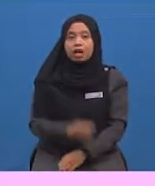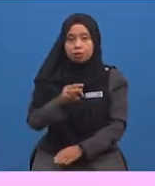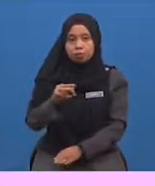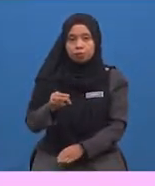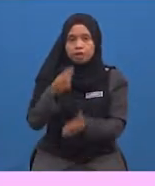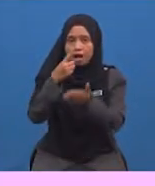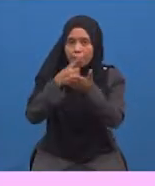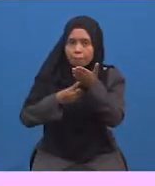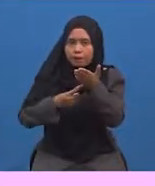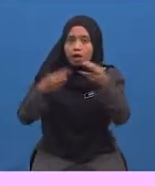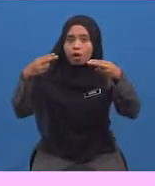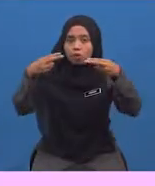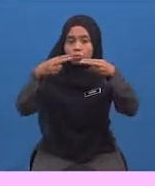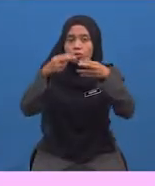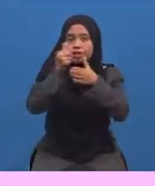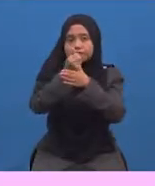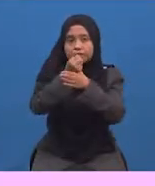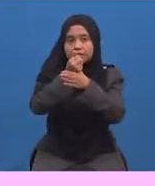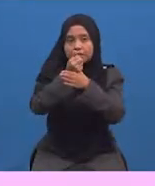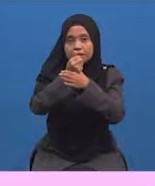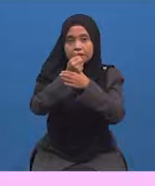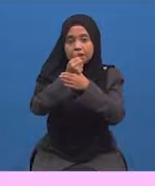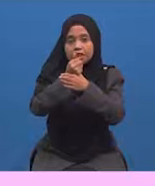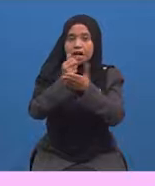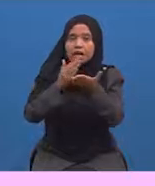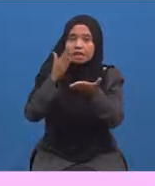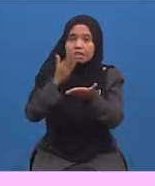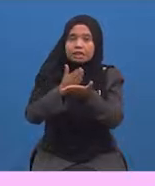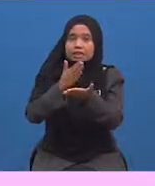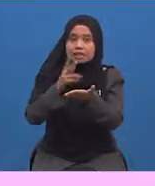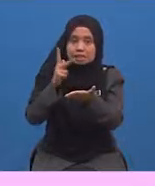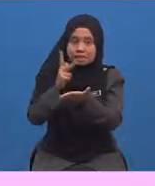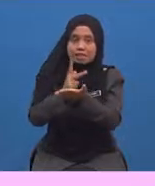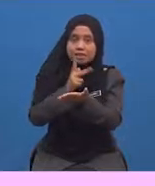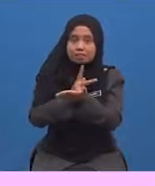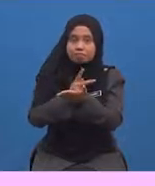Murid-murid, apakah hubungan antara keratan rentas dan tapak?